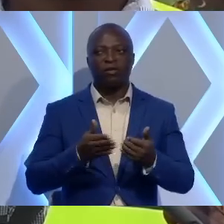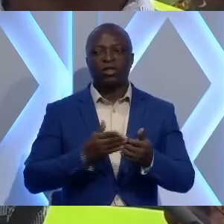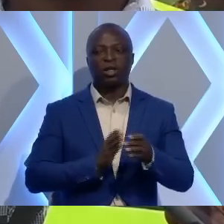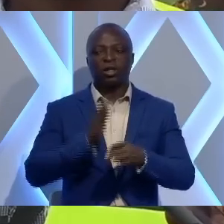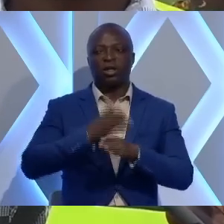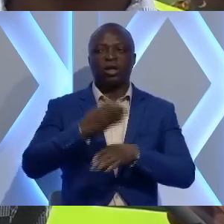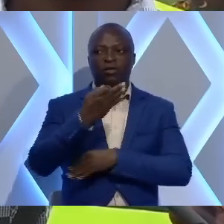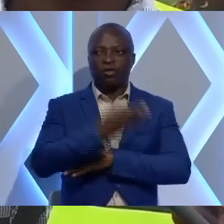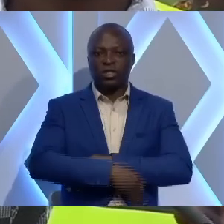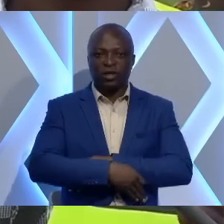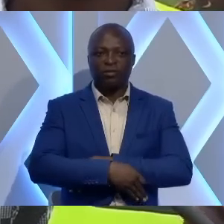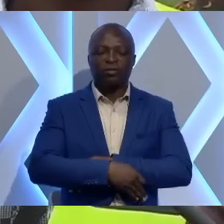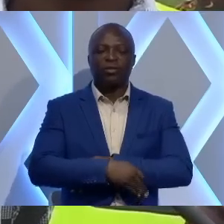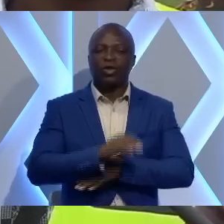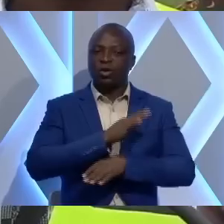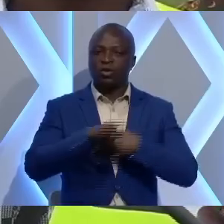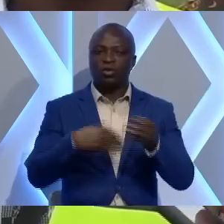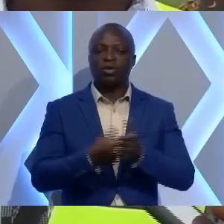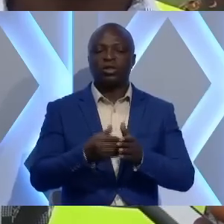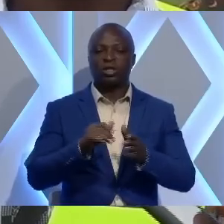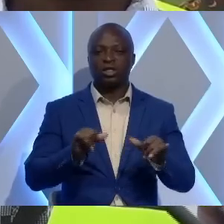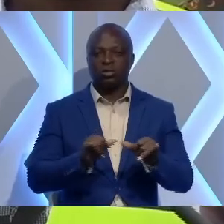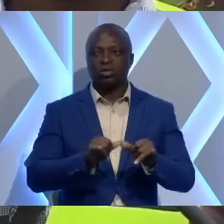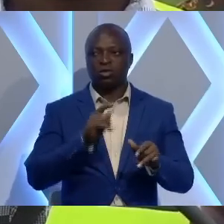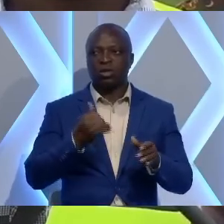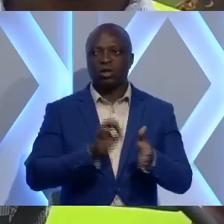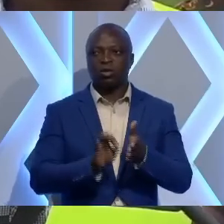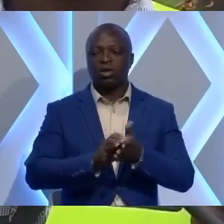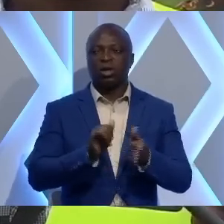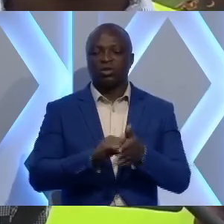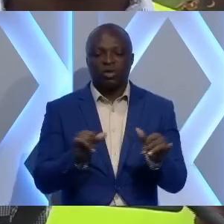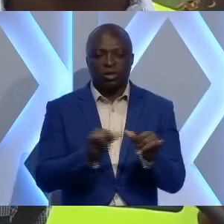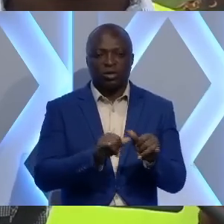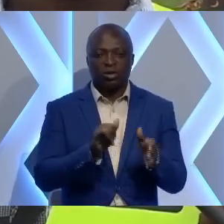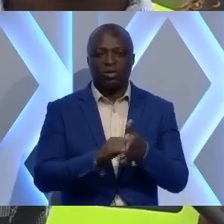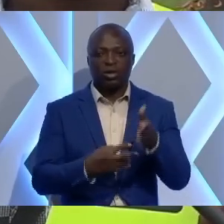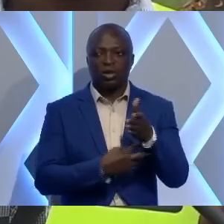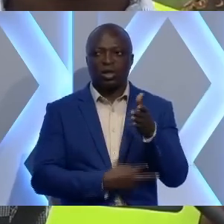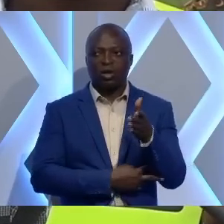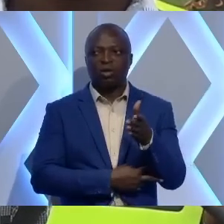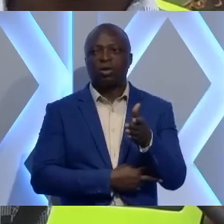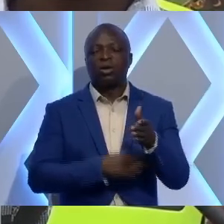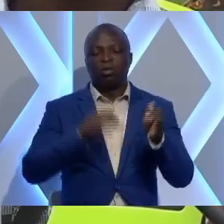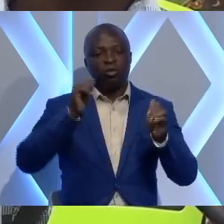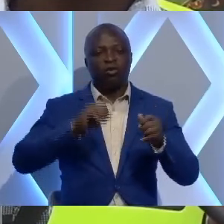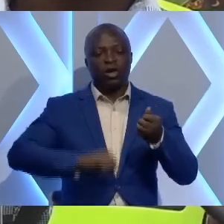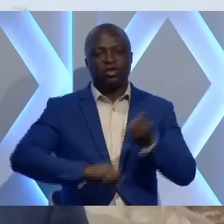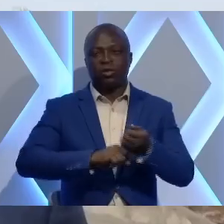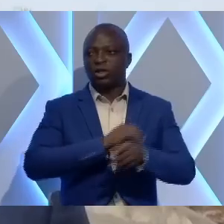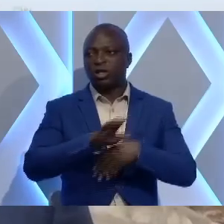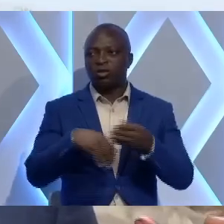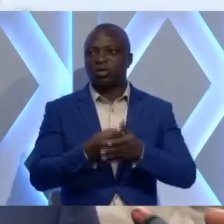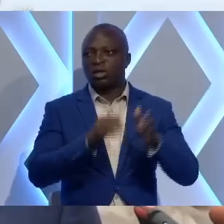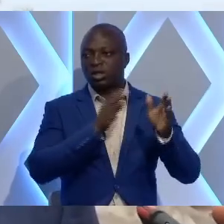frontière. Donc toutes ces mesures ont été prises en compte dans le dimensionnement de ce dalo 4x4 pour pouvoir supporter toutes les charges.